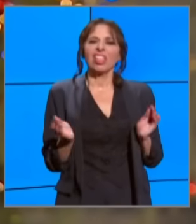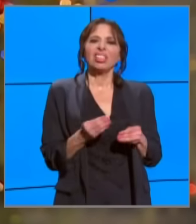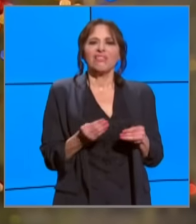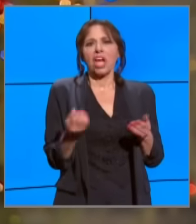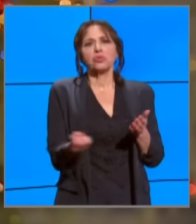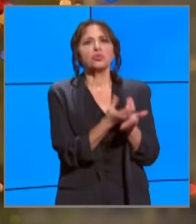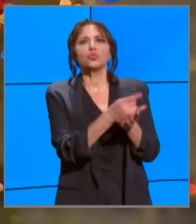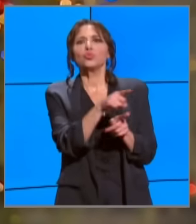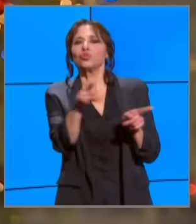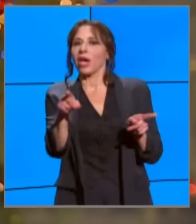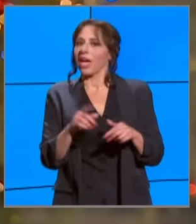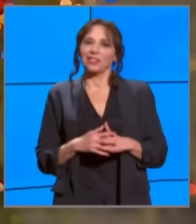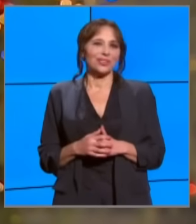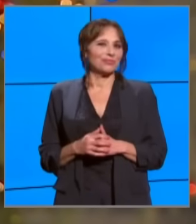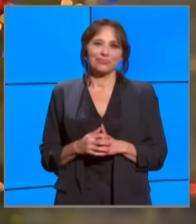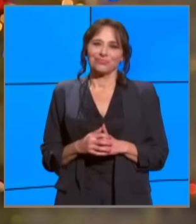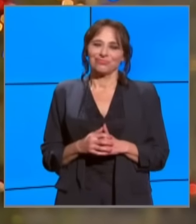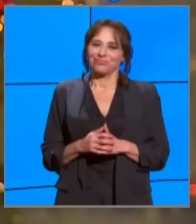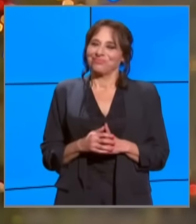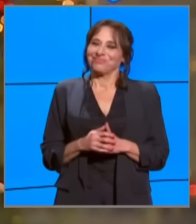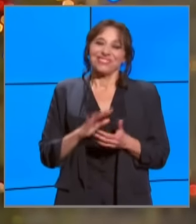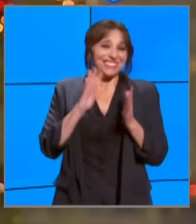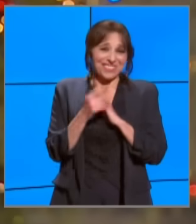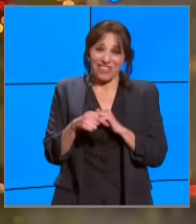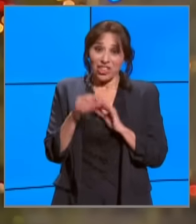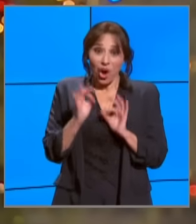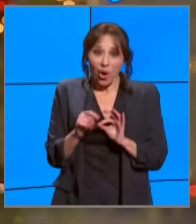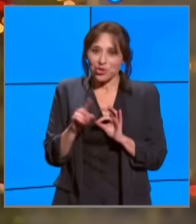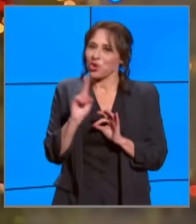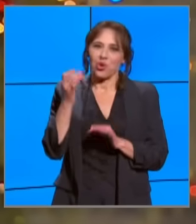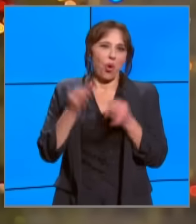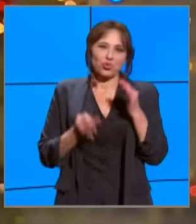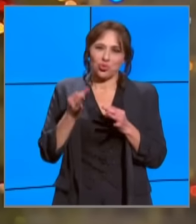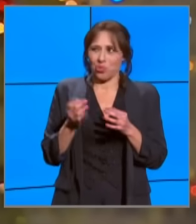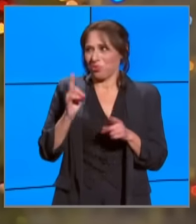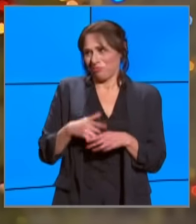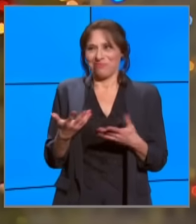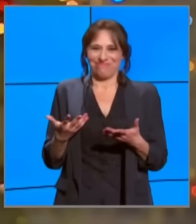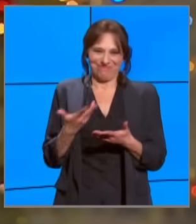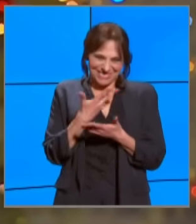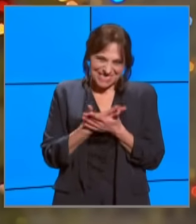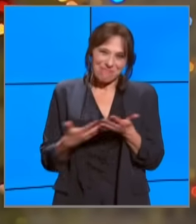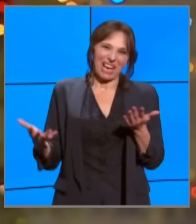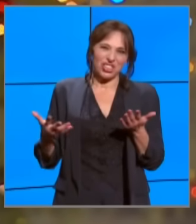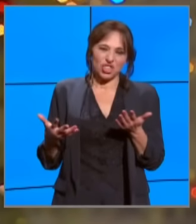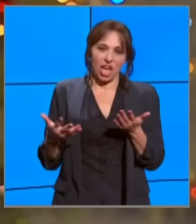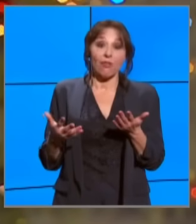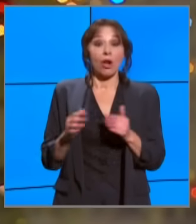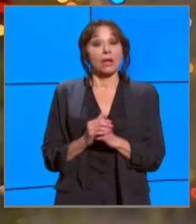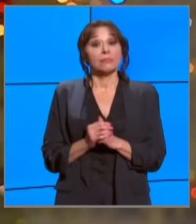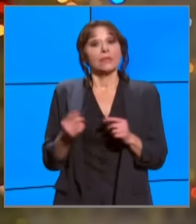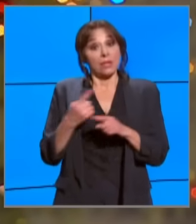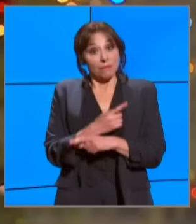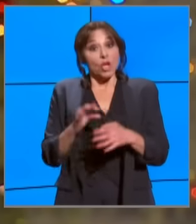ciò che accade sarebbe ingiusto e anche piuttosto spregevole perseguire La pace